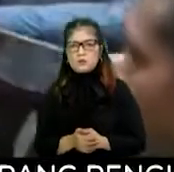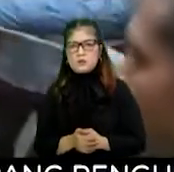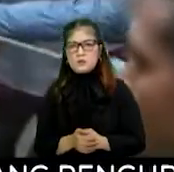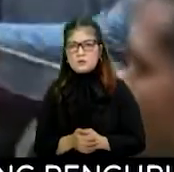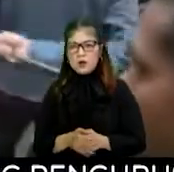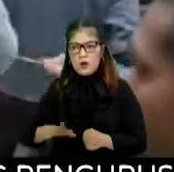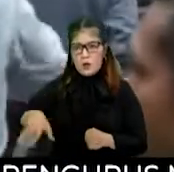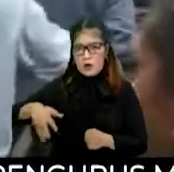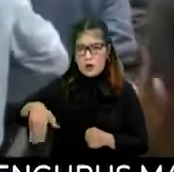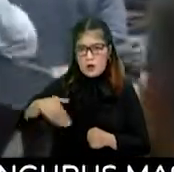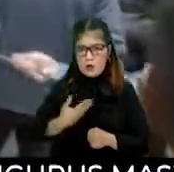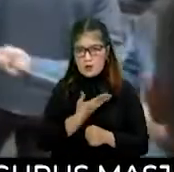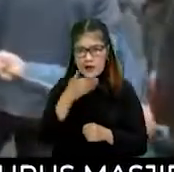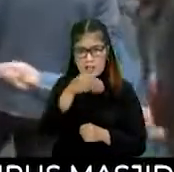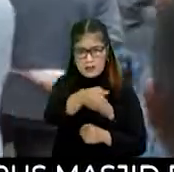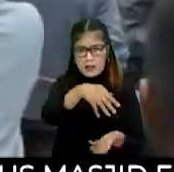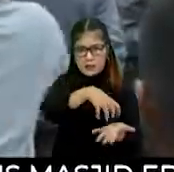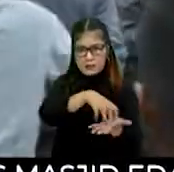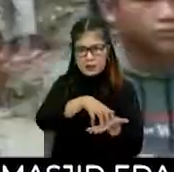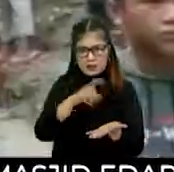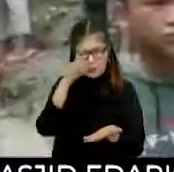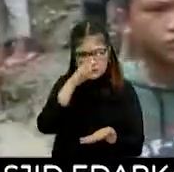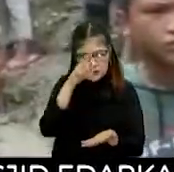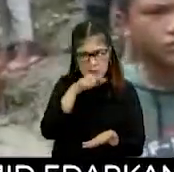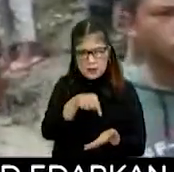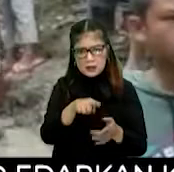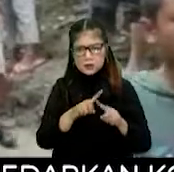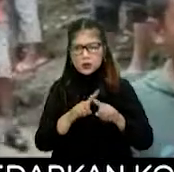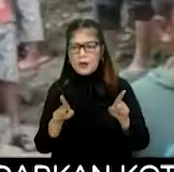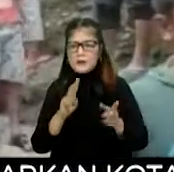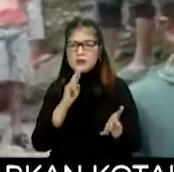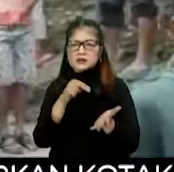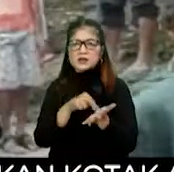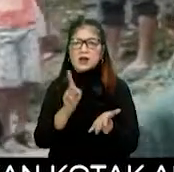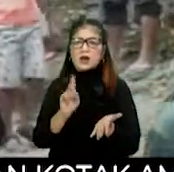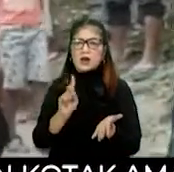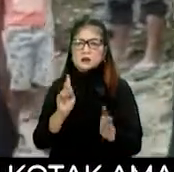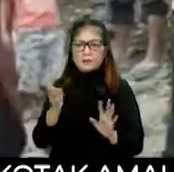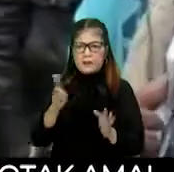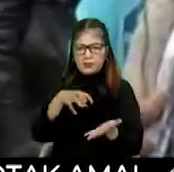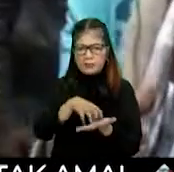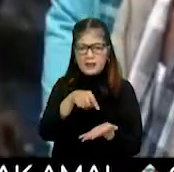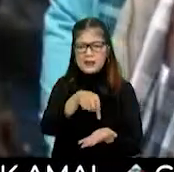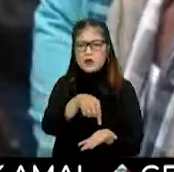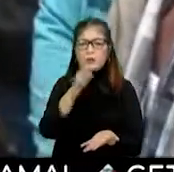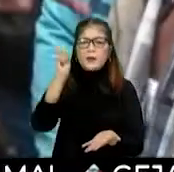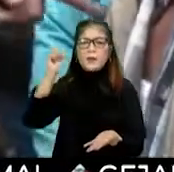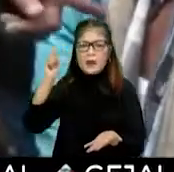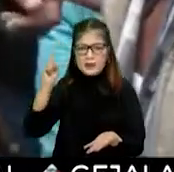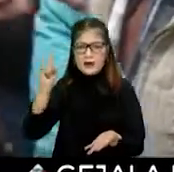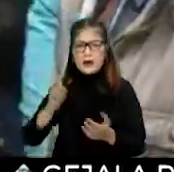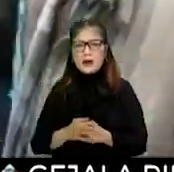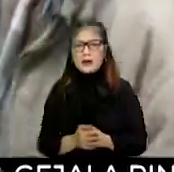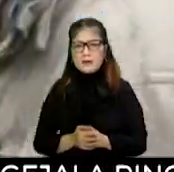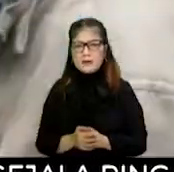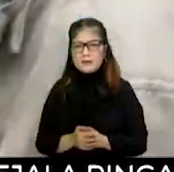korban sempat mendatangi lokasi untuk melakukan pencarian, namun tidak diizinkan lantaran lokasi yang berbahaya. Sementara